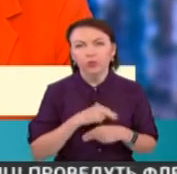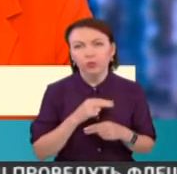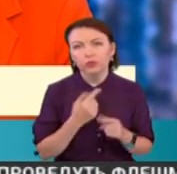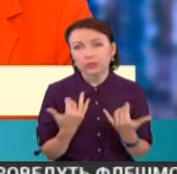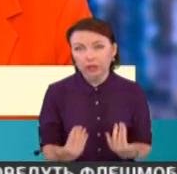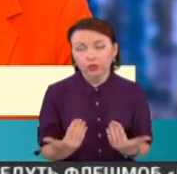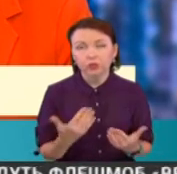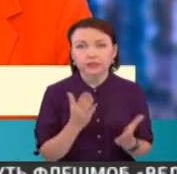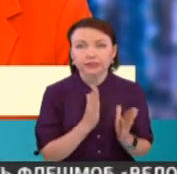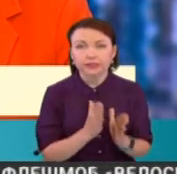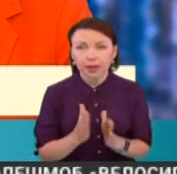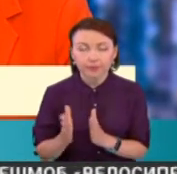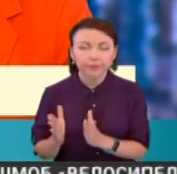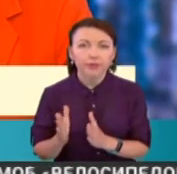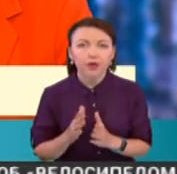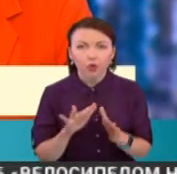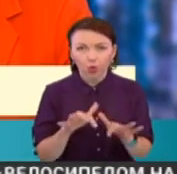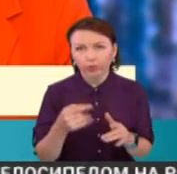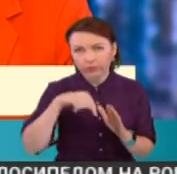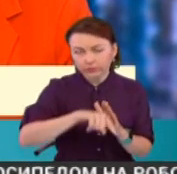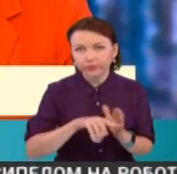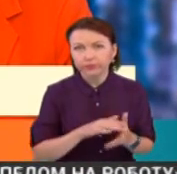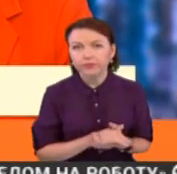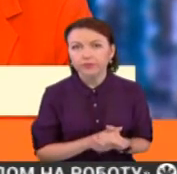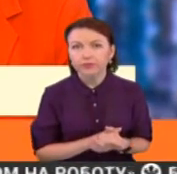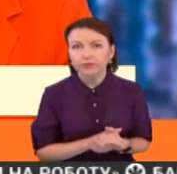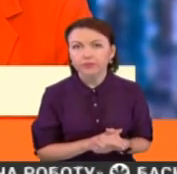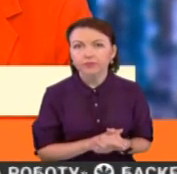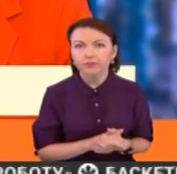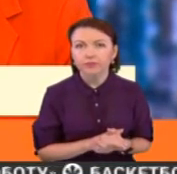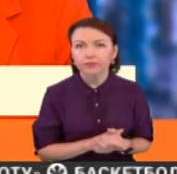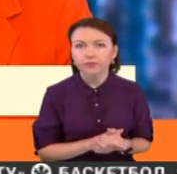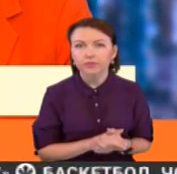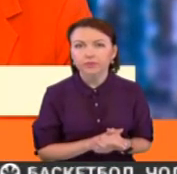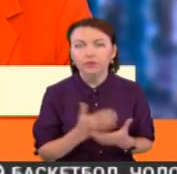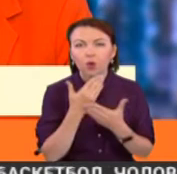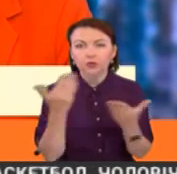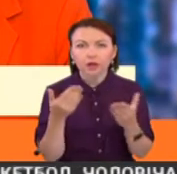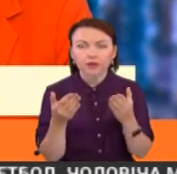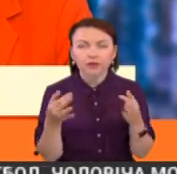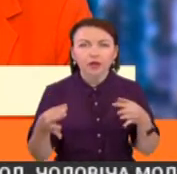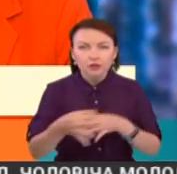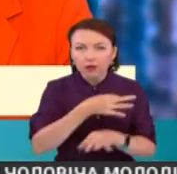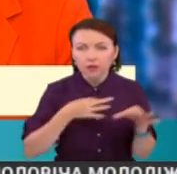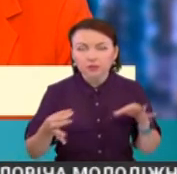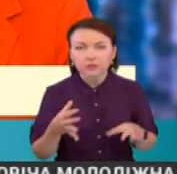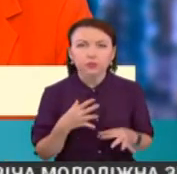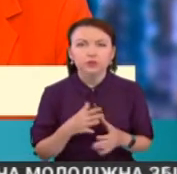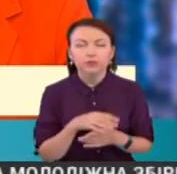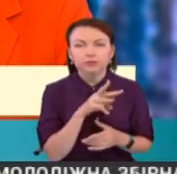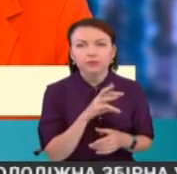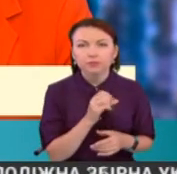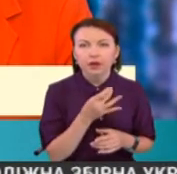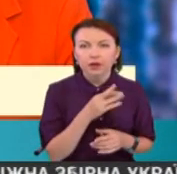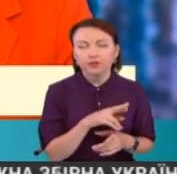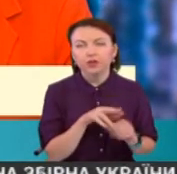системи. І єдине, що я можу сказати, що на останній нараді, яка була при мерії, при